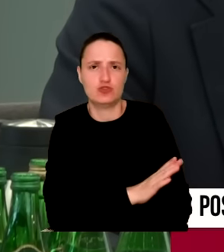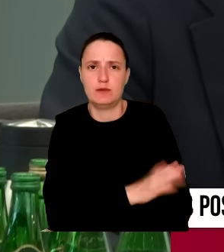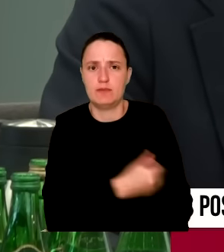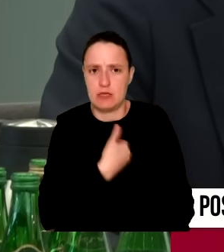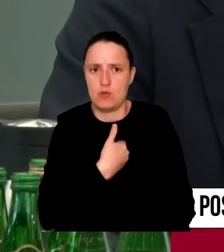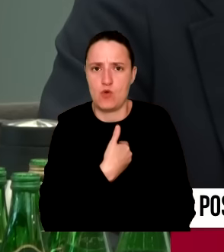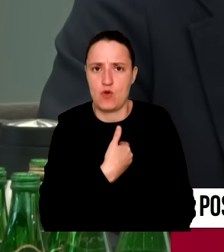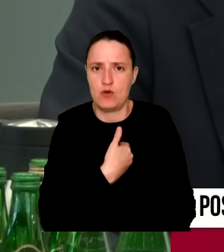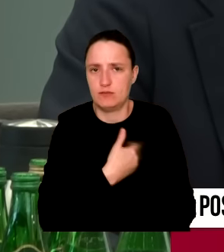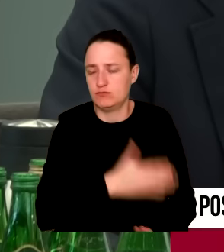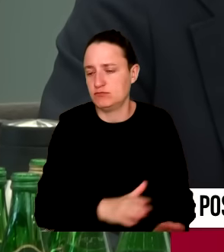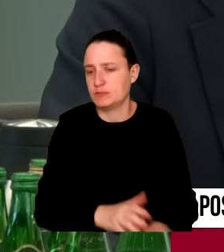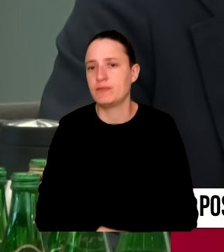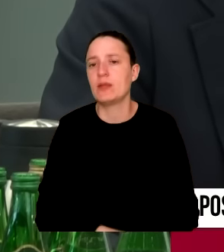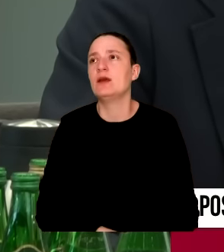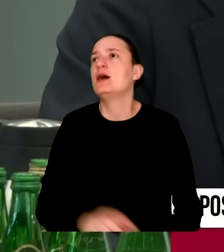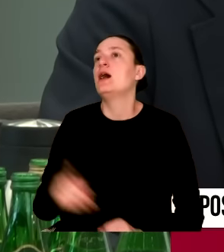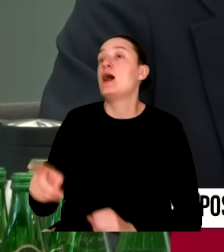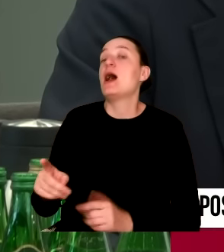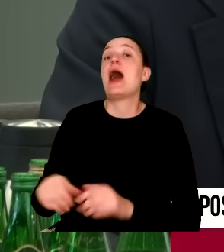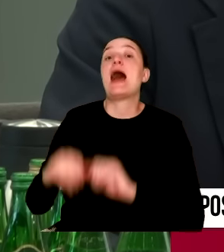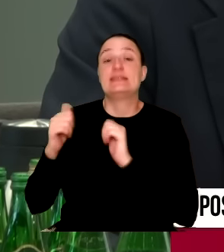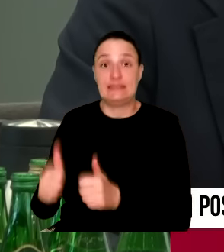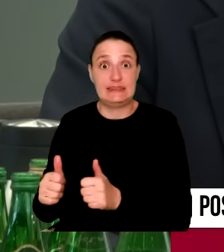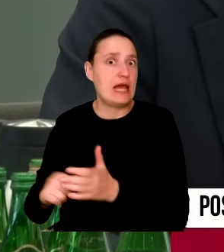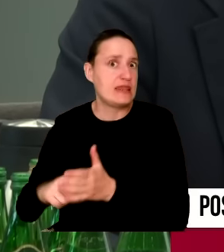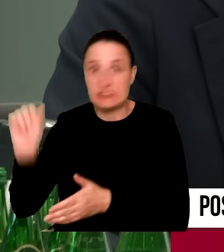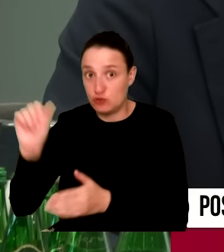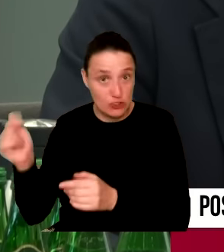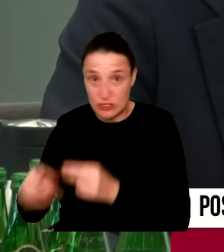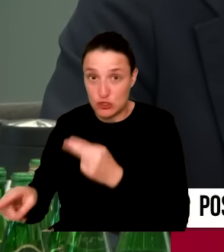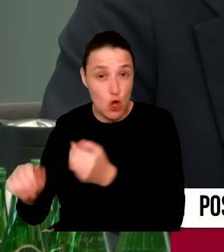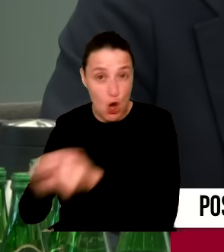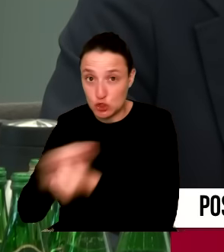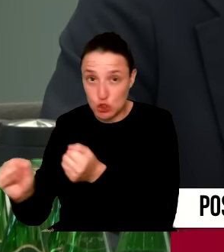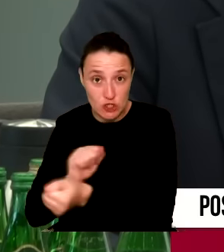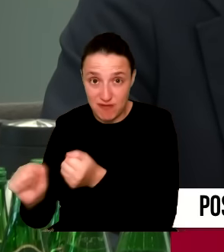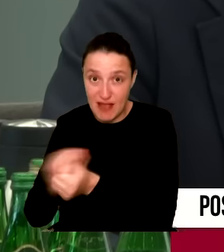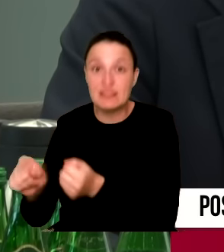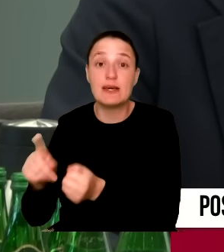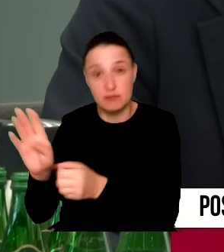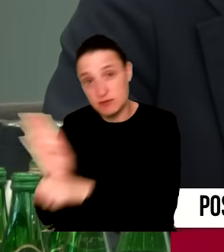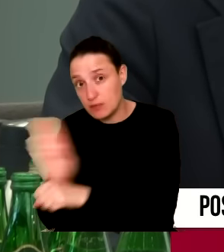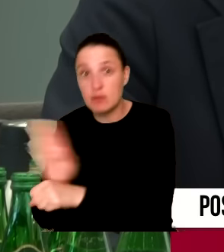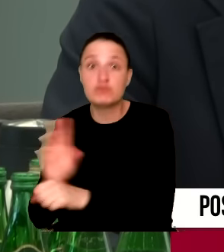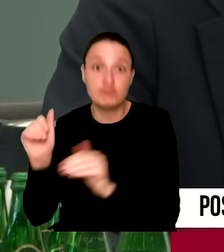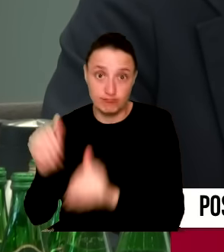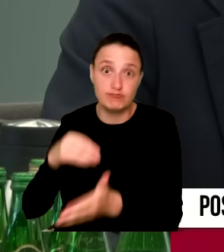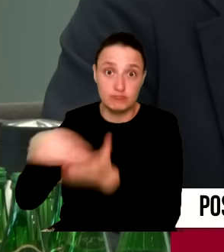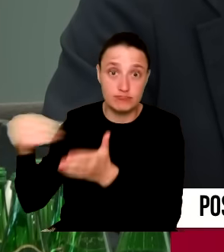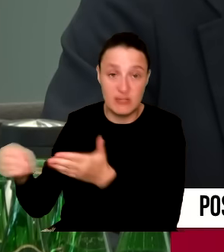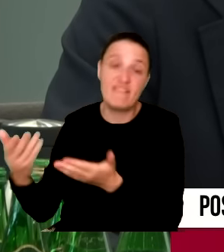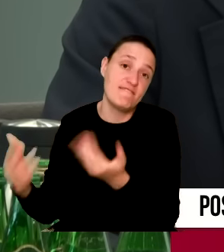epidemią Czy wprowadzenie stanu nadzwyczajnego wiązałoby się z wypłaceniem odszkodowań dla obywateli i przedsiębiorców którzy w wyniku polityki